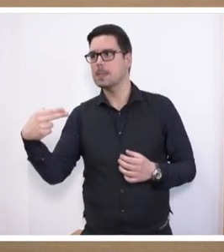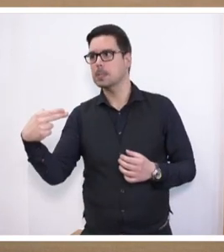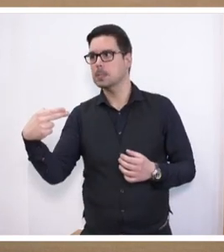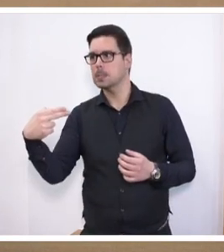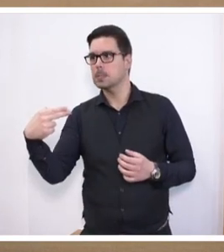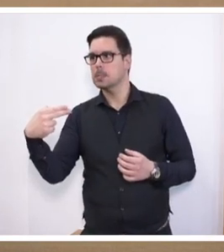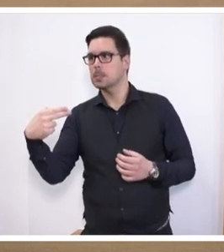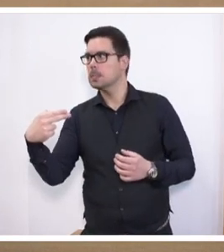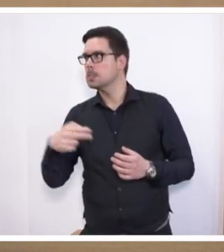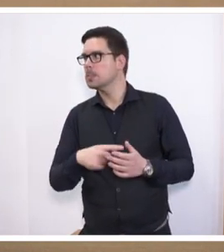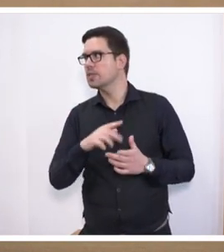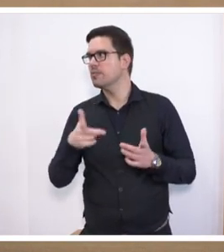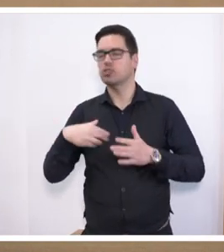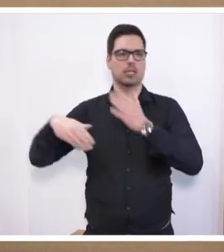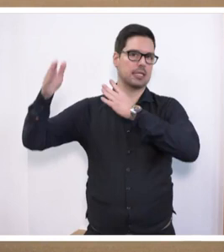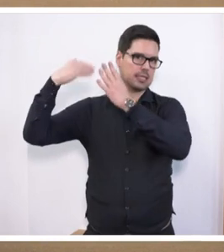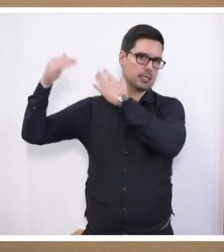darauf eingehen, welche Geschichte